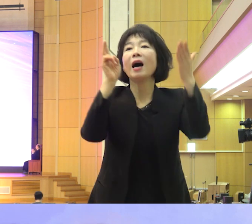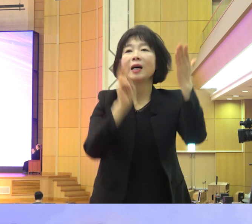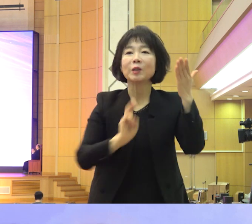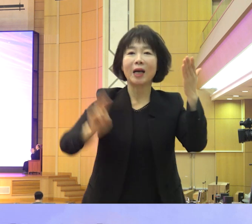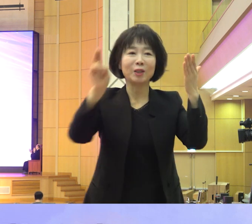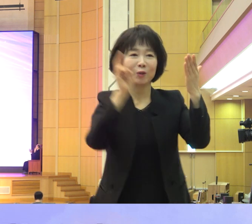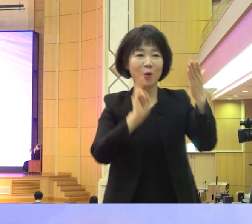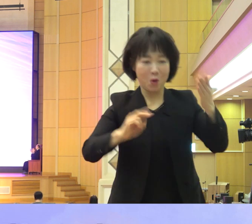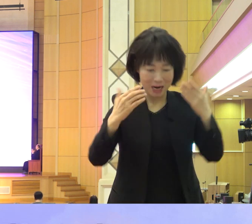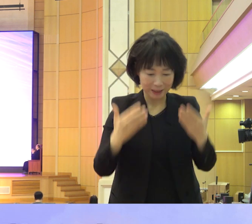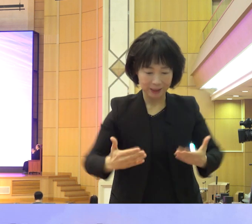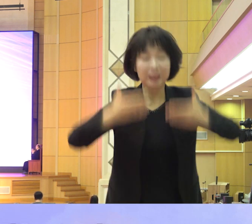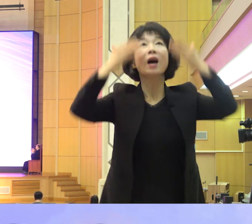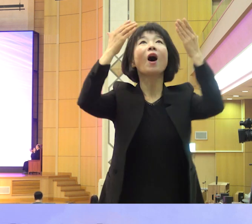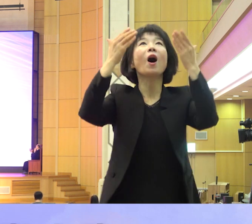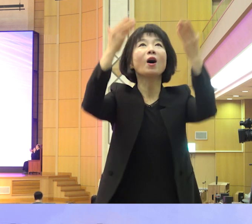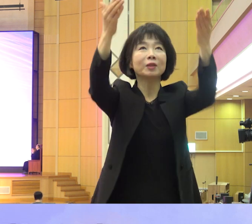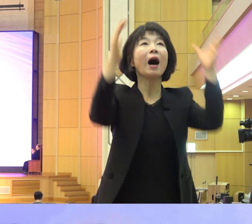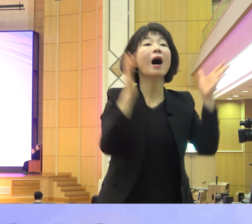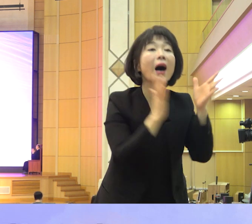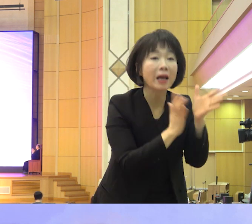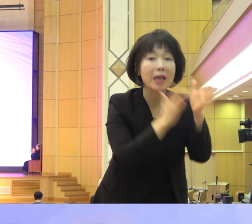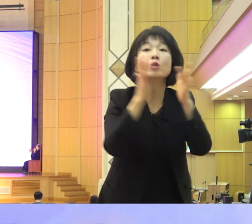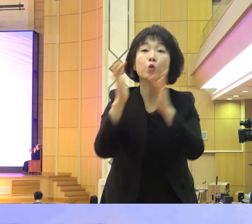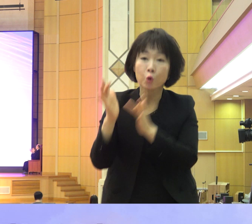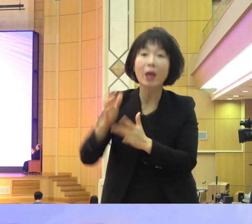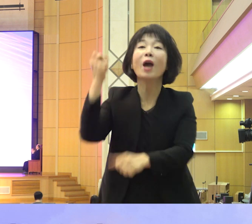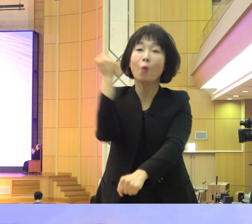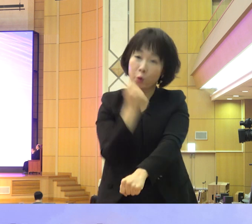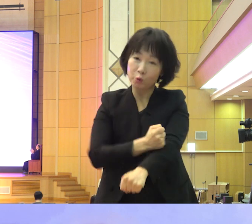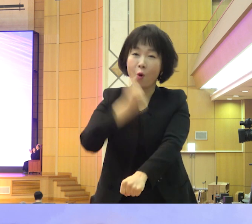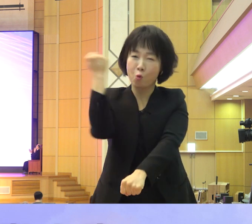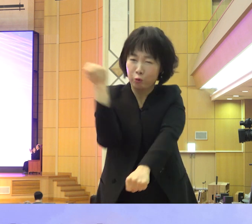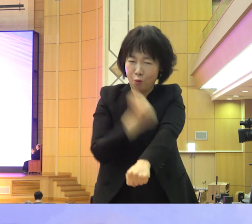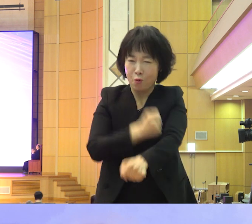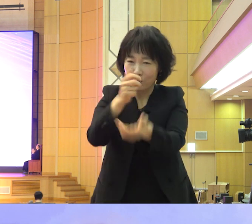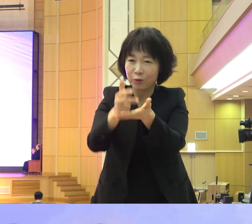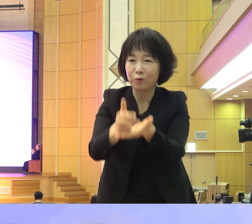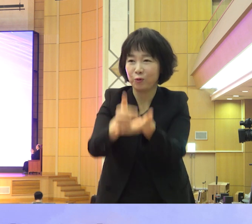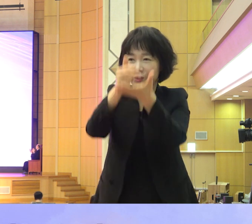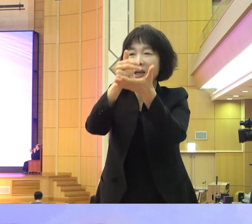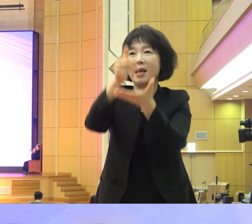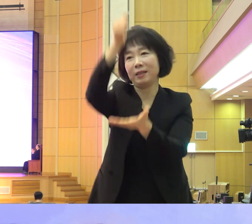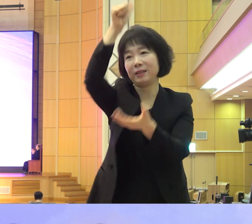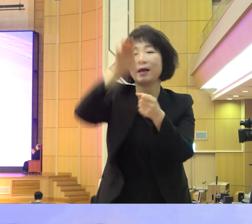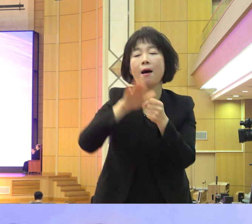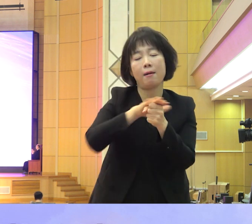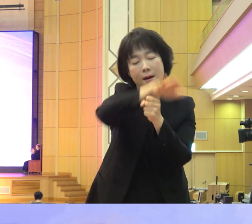한량없도다 찬송할지어다 예수의 공로